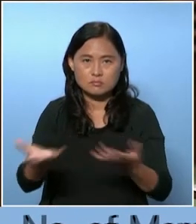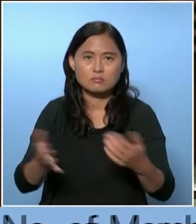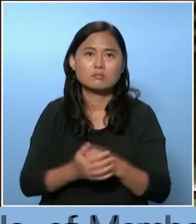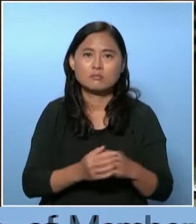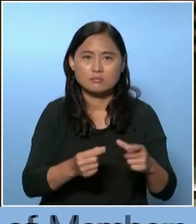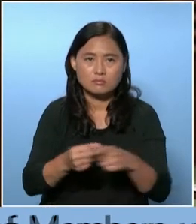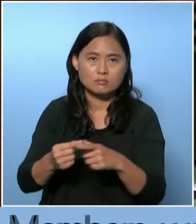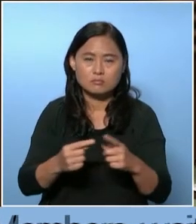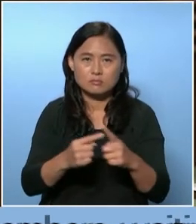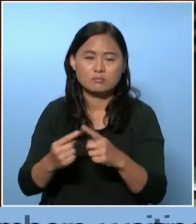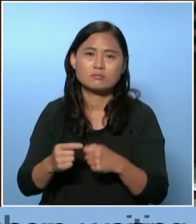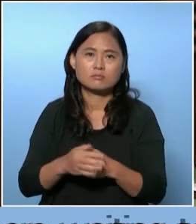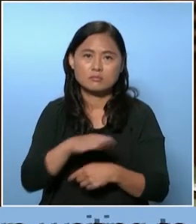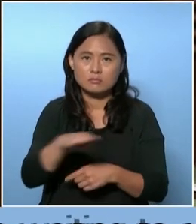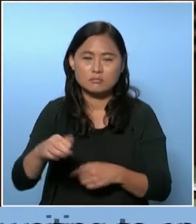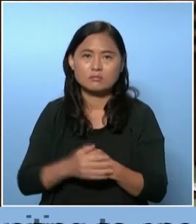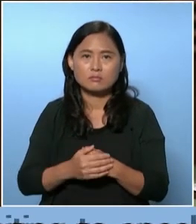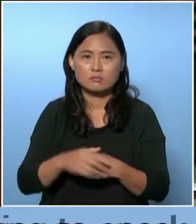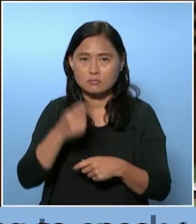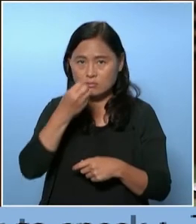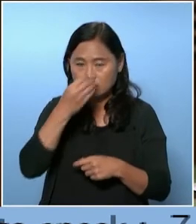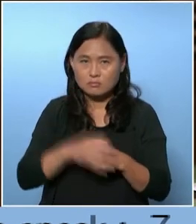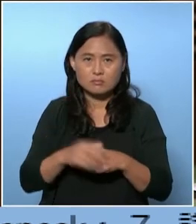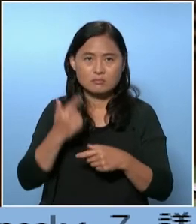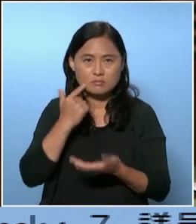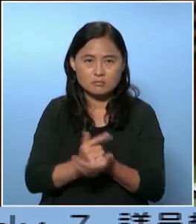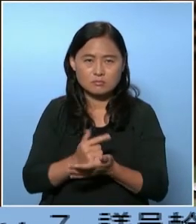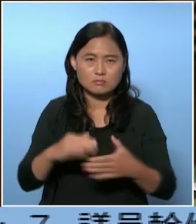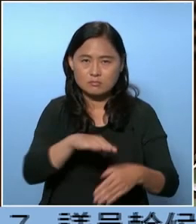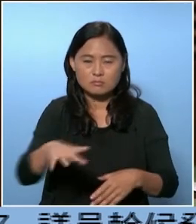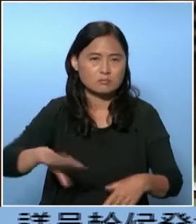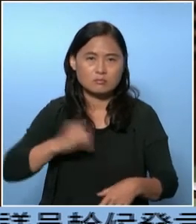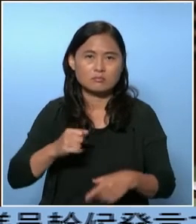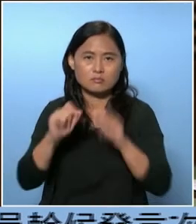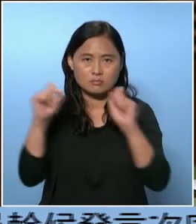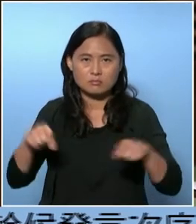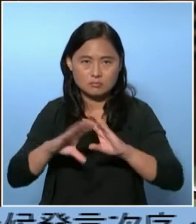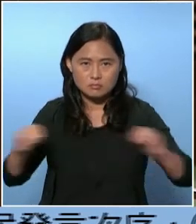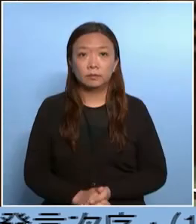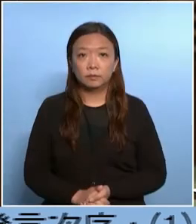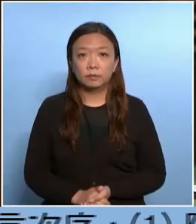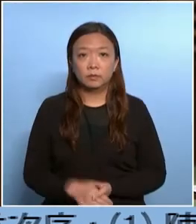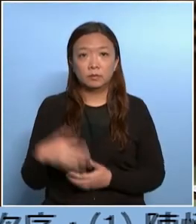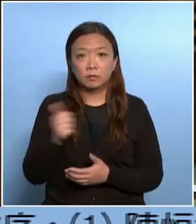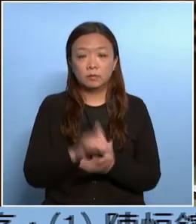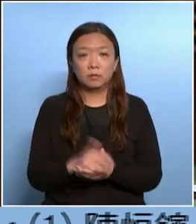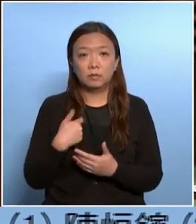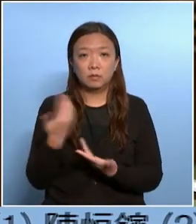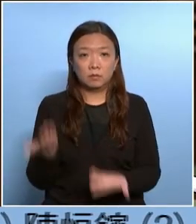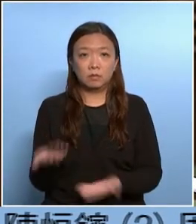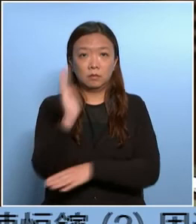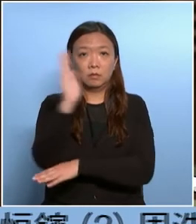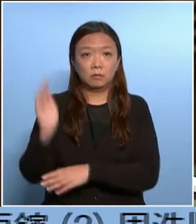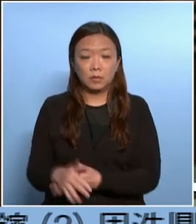使用，解決香港的嚴重泊車位不足的問題。主席，本人謹此陳